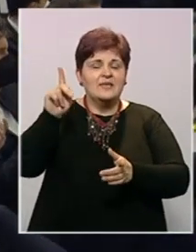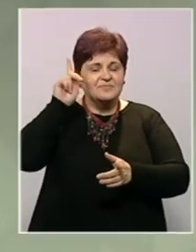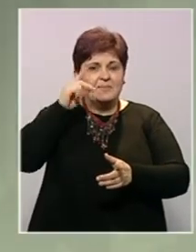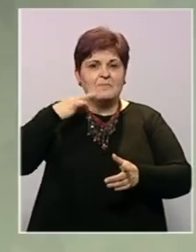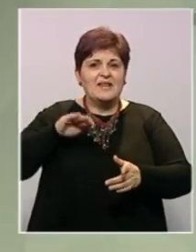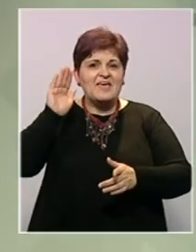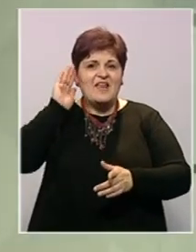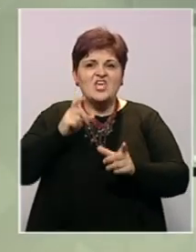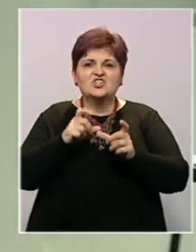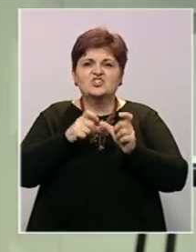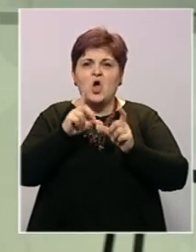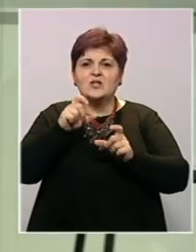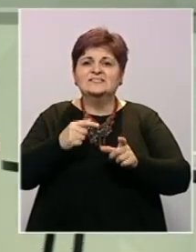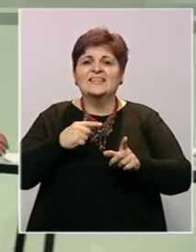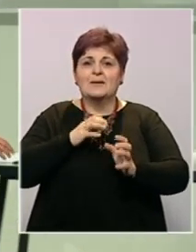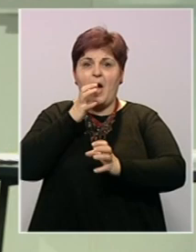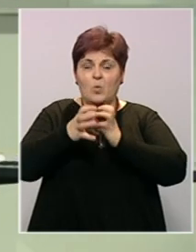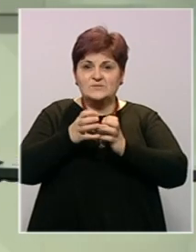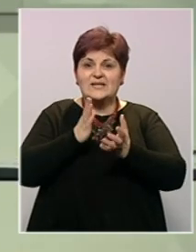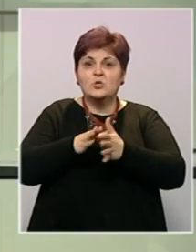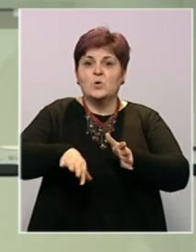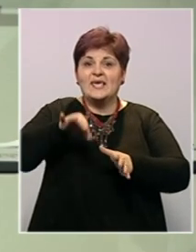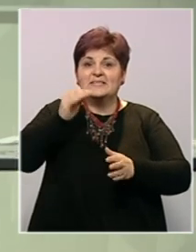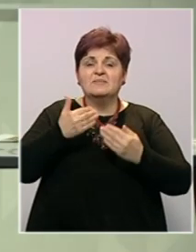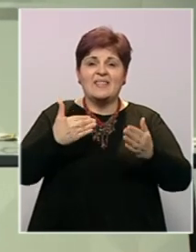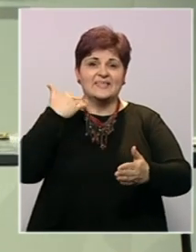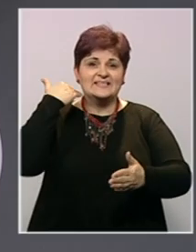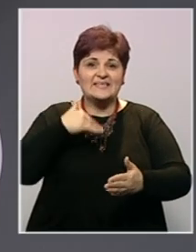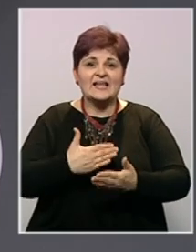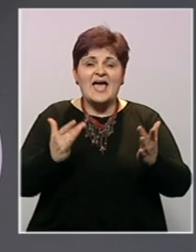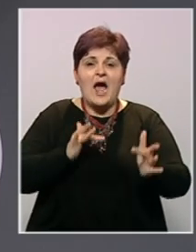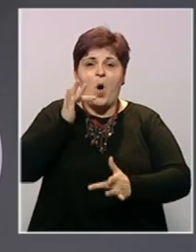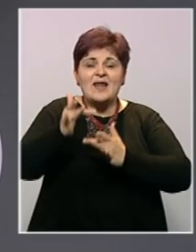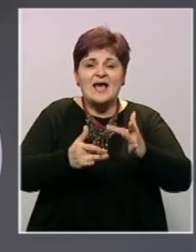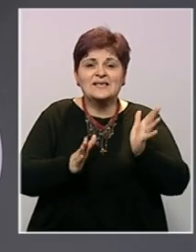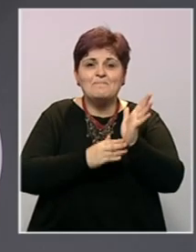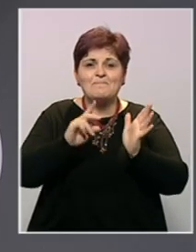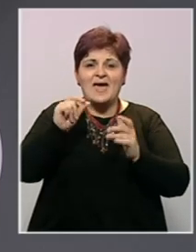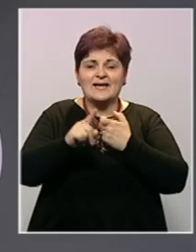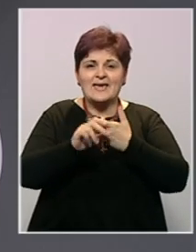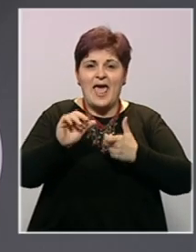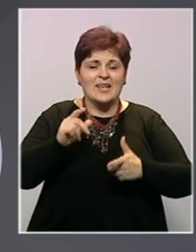kancelar Olaf Scholz trebao bi u srijedu biti izabran i položiti zakletvu kao nasljednik Angele Merkel.